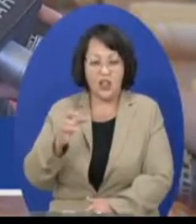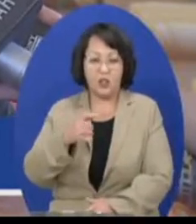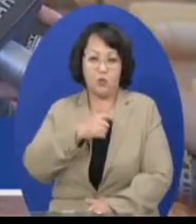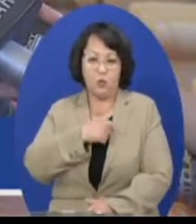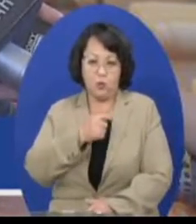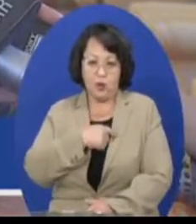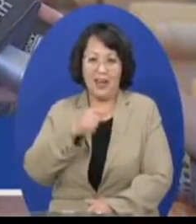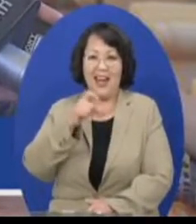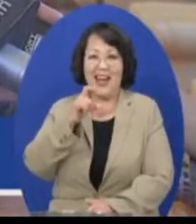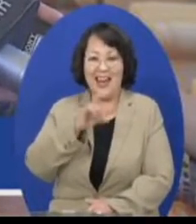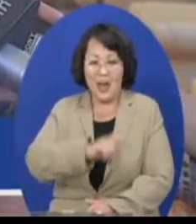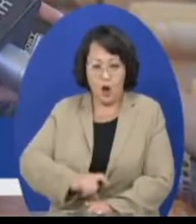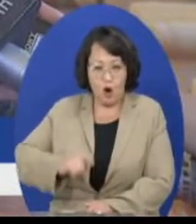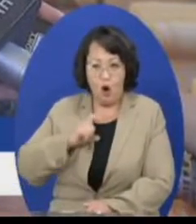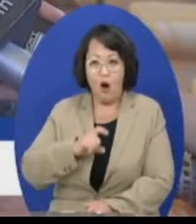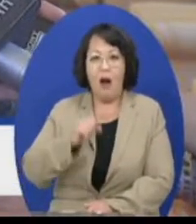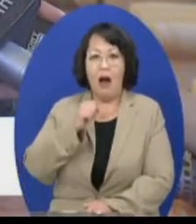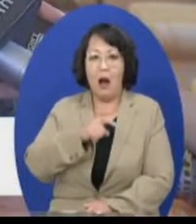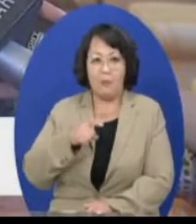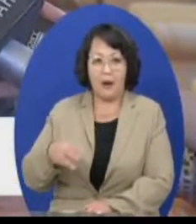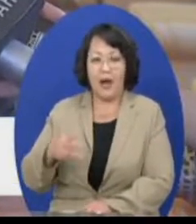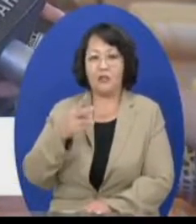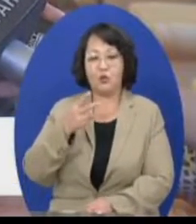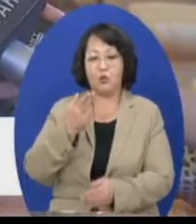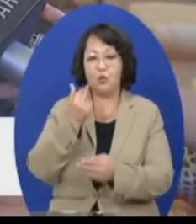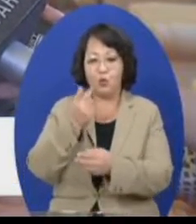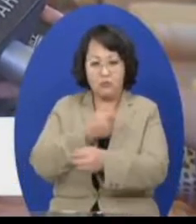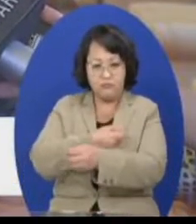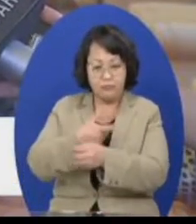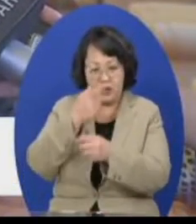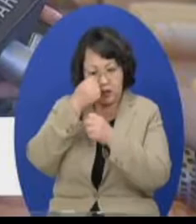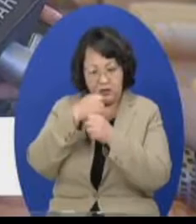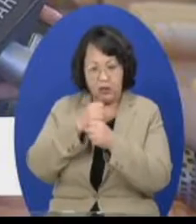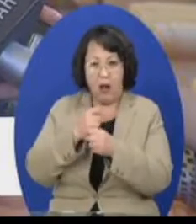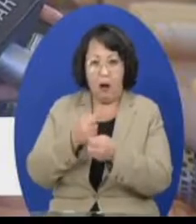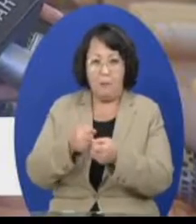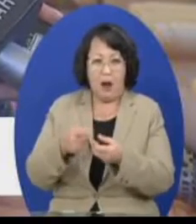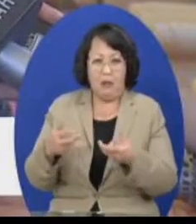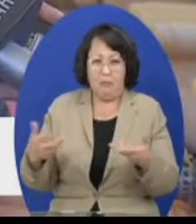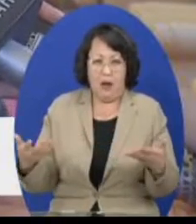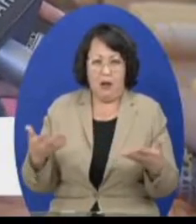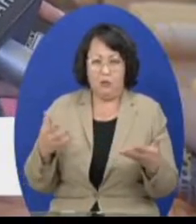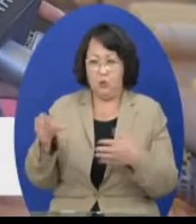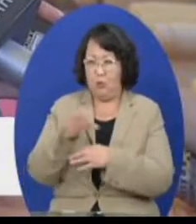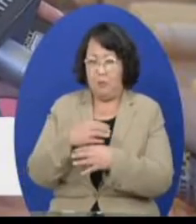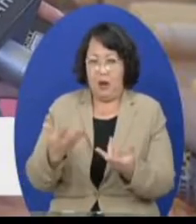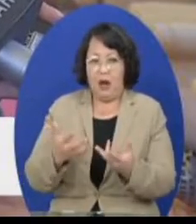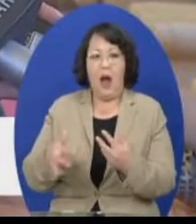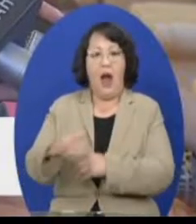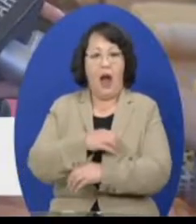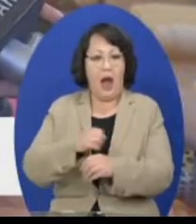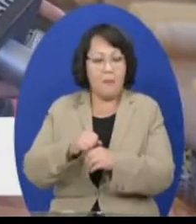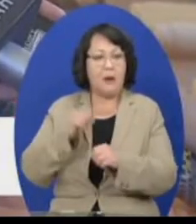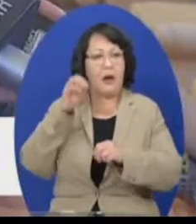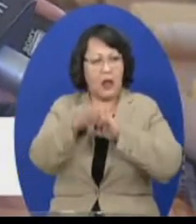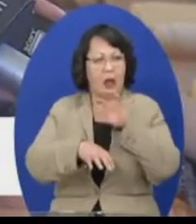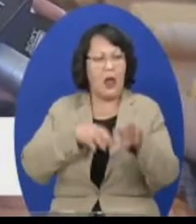аппаратууд хангалтгүйгээс ард иргэд өвчтөнгүүд ба аймаг руугаа яваад аймгийн нэг зэмлэгийн ачаал